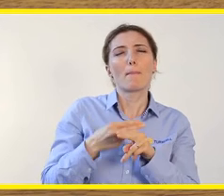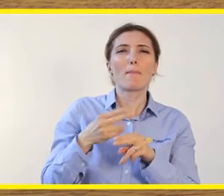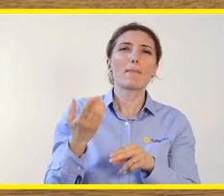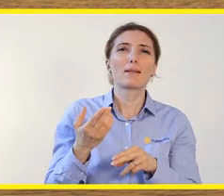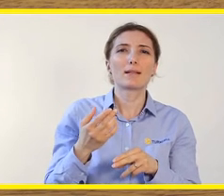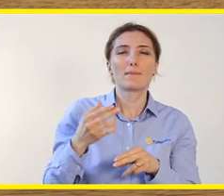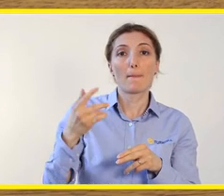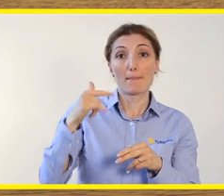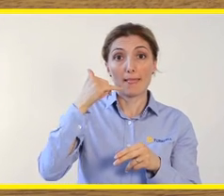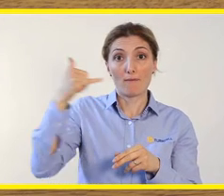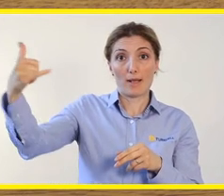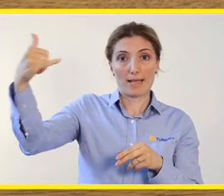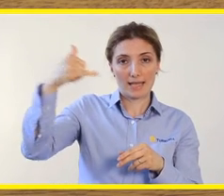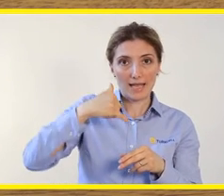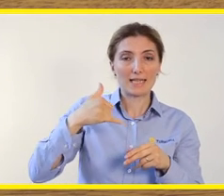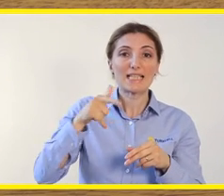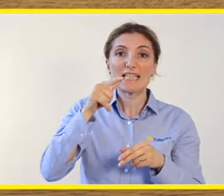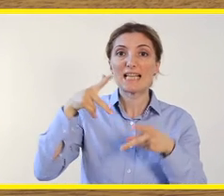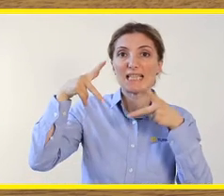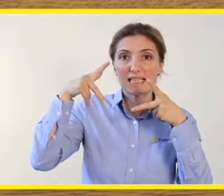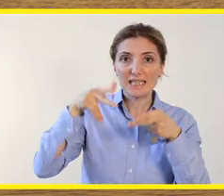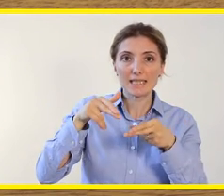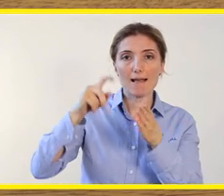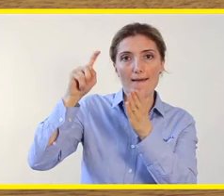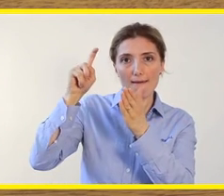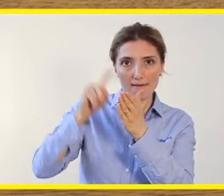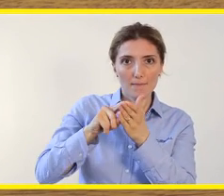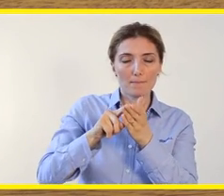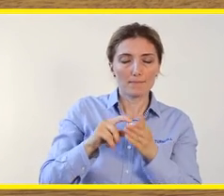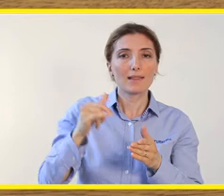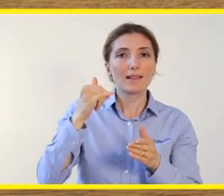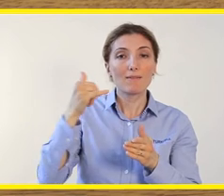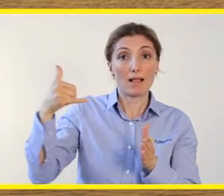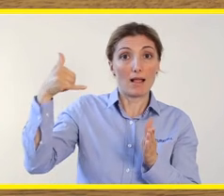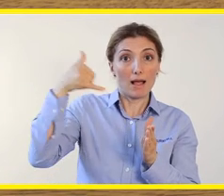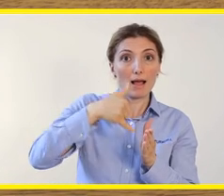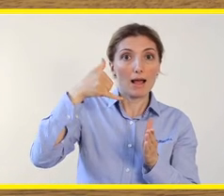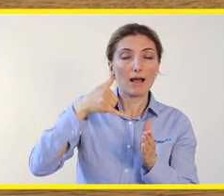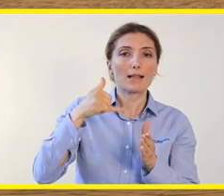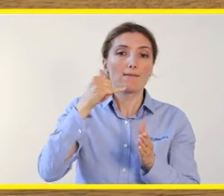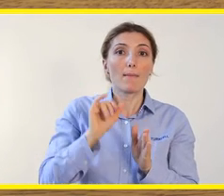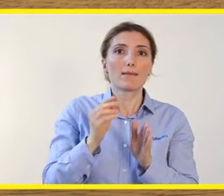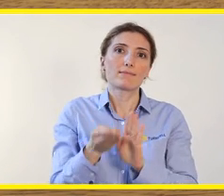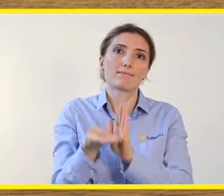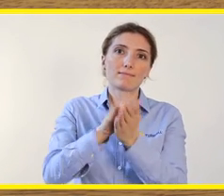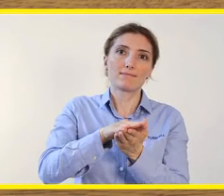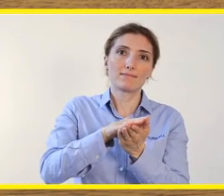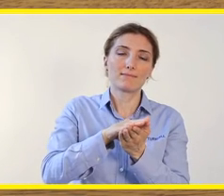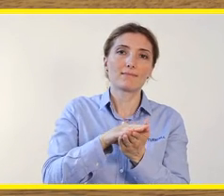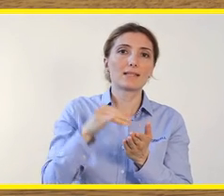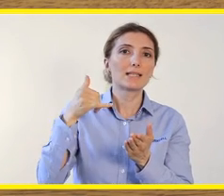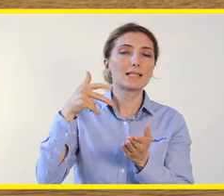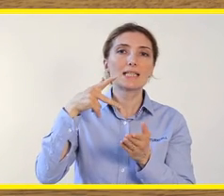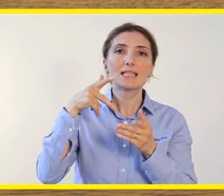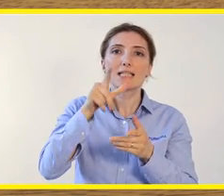Örneğin, gelen aramayı sessize almak seçeneğini aktifleştirin. Cihaza arama geldiğinde cihazı ters çevirirseniz